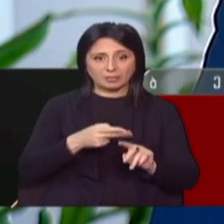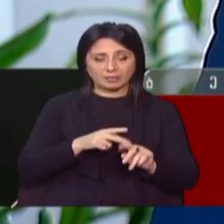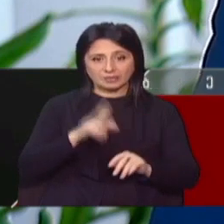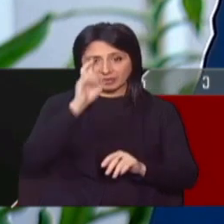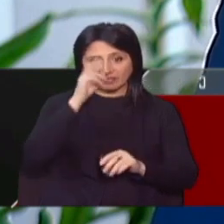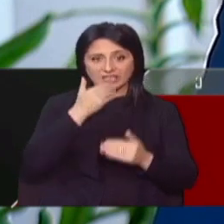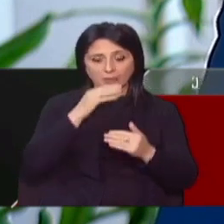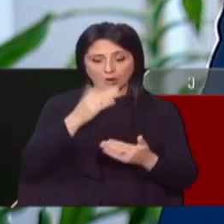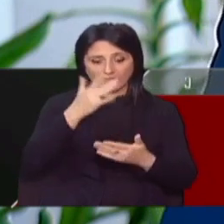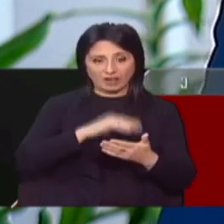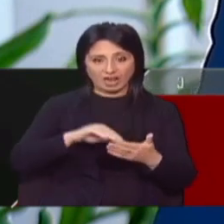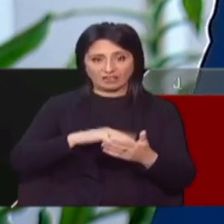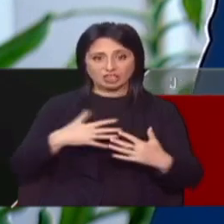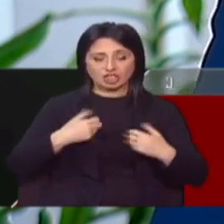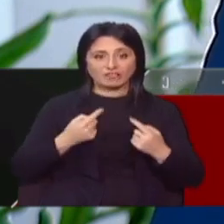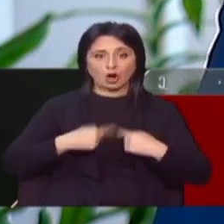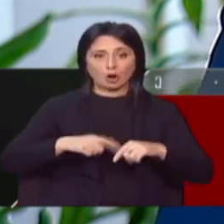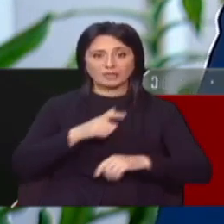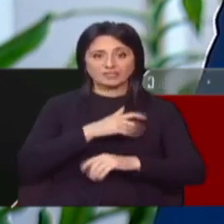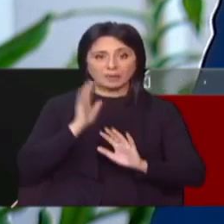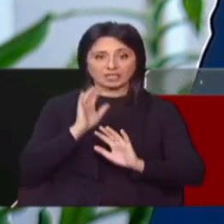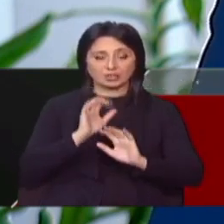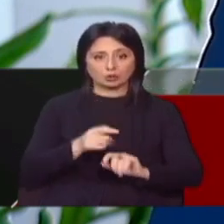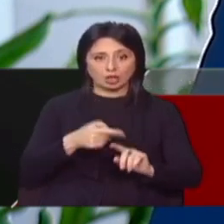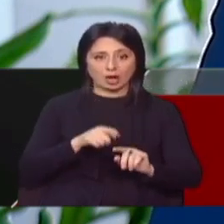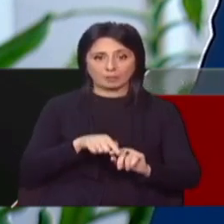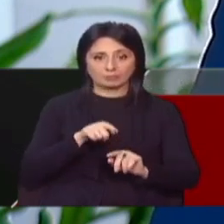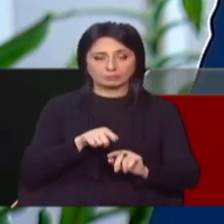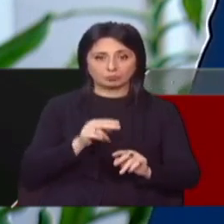თავრობა და საბოლოო ვარიანტში ჯანდაცვის კომიტეტის წევრები მხარს დაუჭერთ ამ ბიუჯეტს.